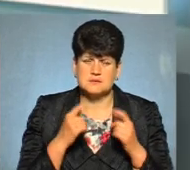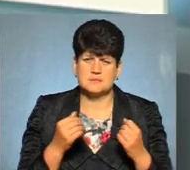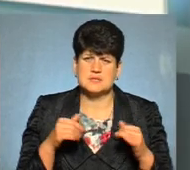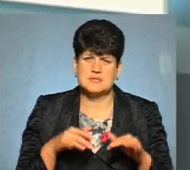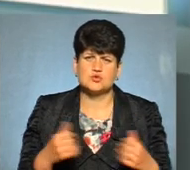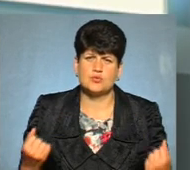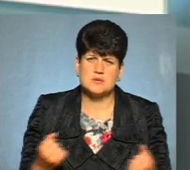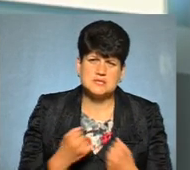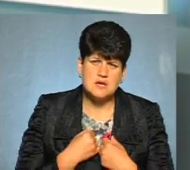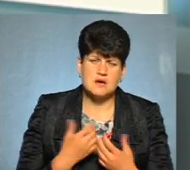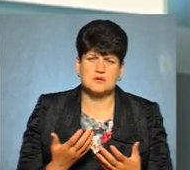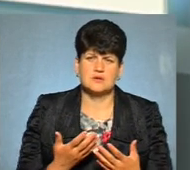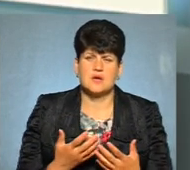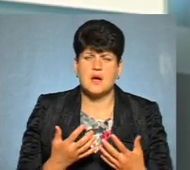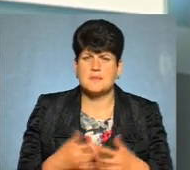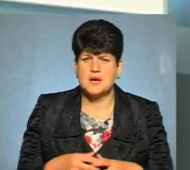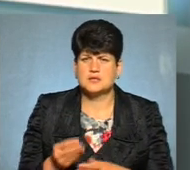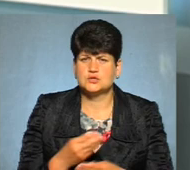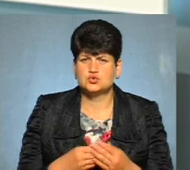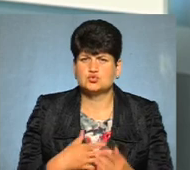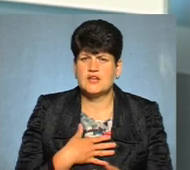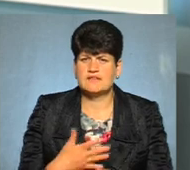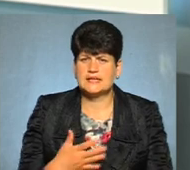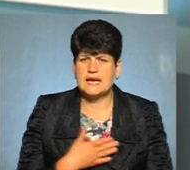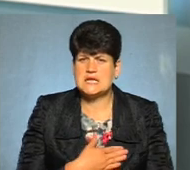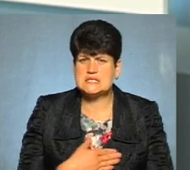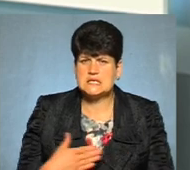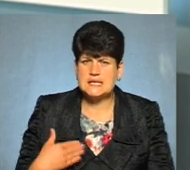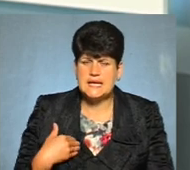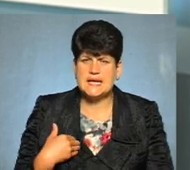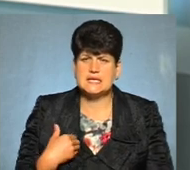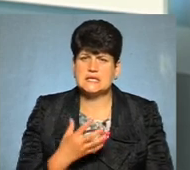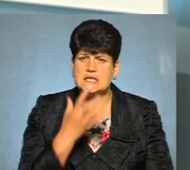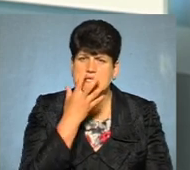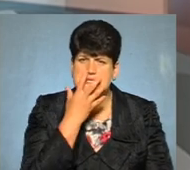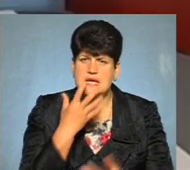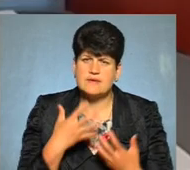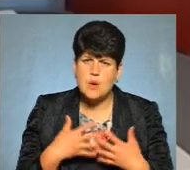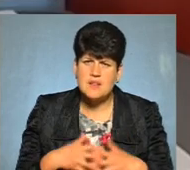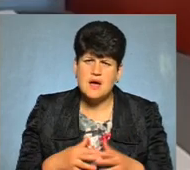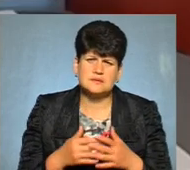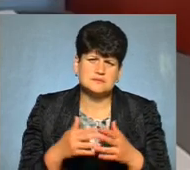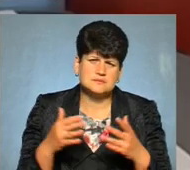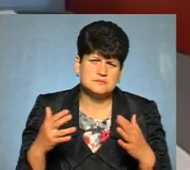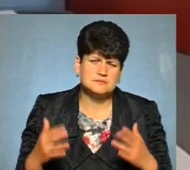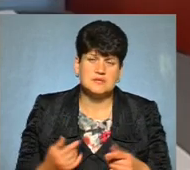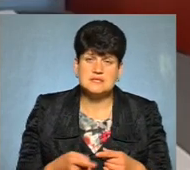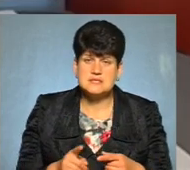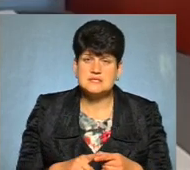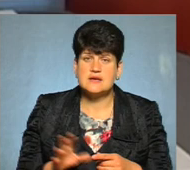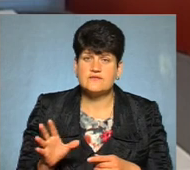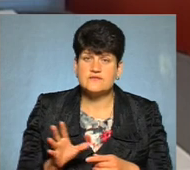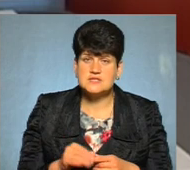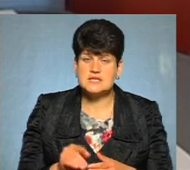захисту, апарати штучної вентиляції легені, кисневе обладнання і тому подібне. Все це до наступної хвилі